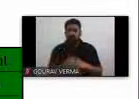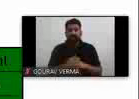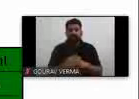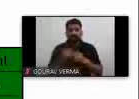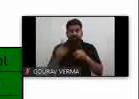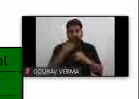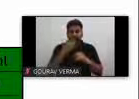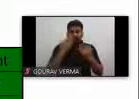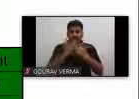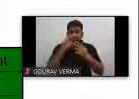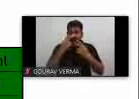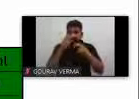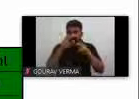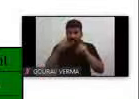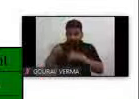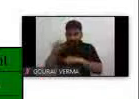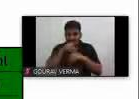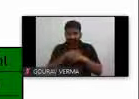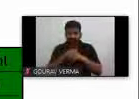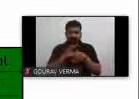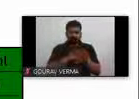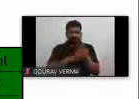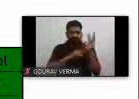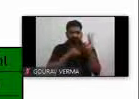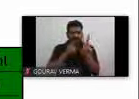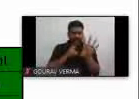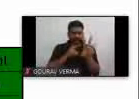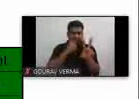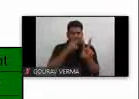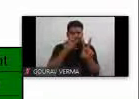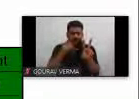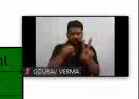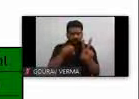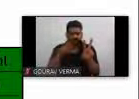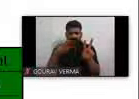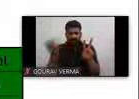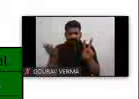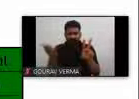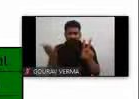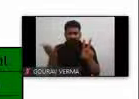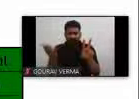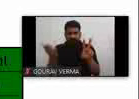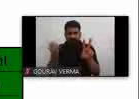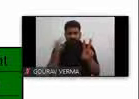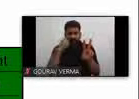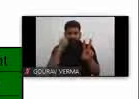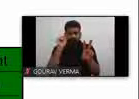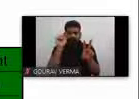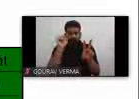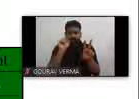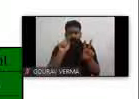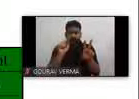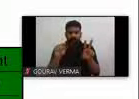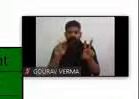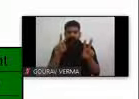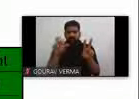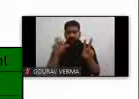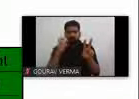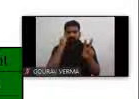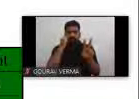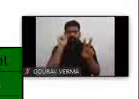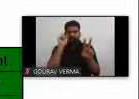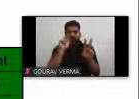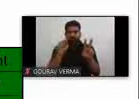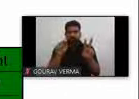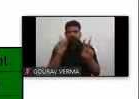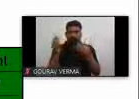कलर ब्लाइंड पर्सन है तो लेफ्ट में 25 दिखेगा लेकिन उनको शायद स्पॉट्स दिखेगा ये 29 के जगह में.